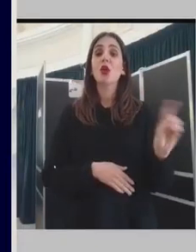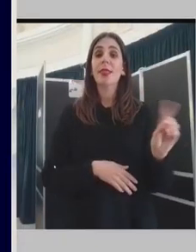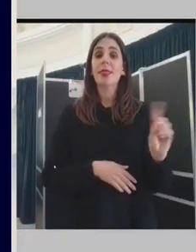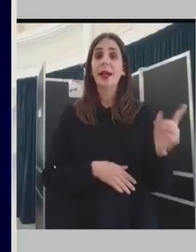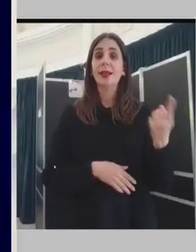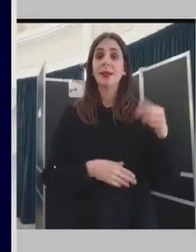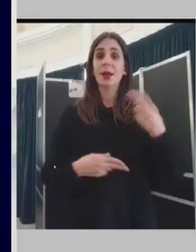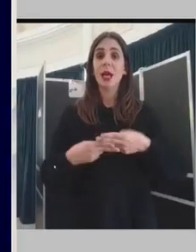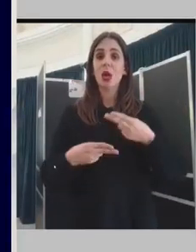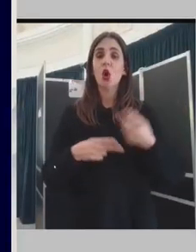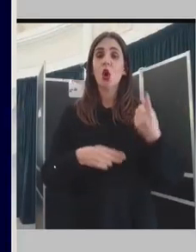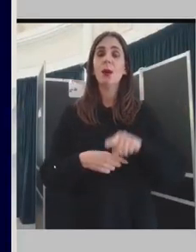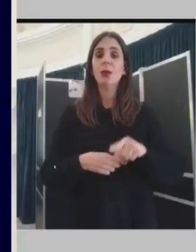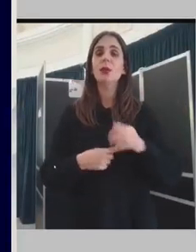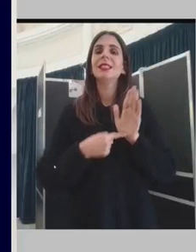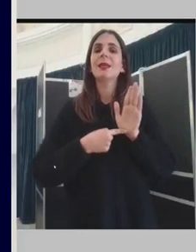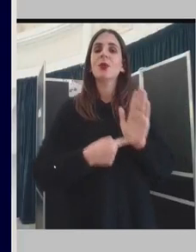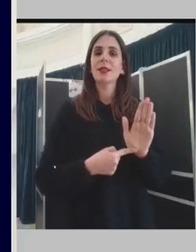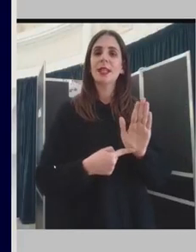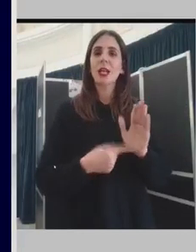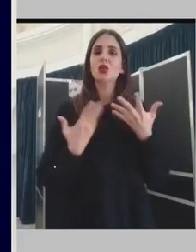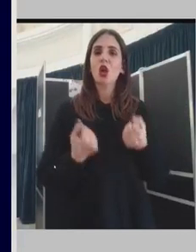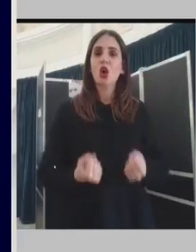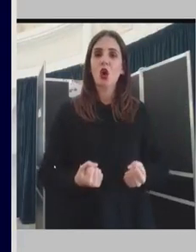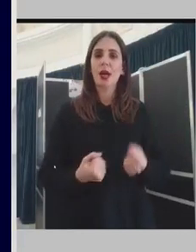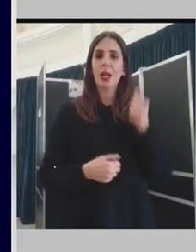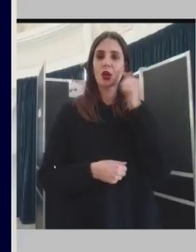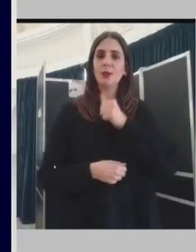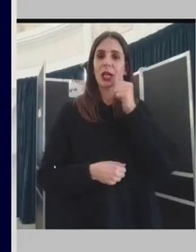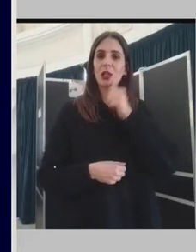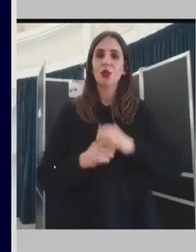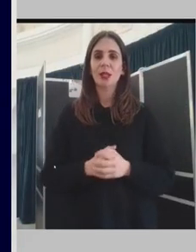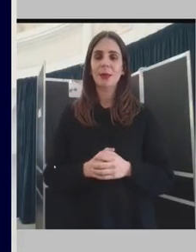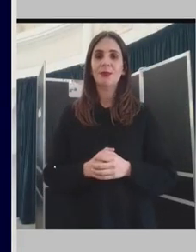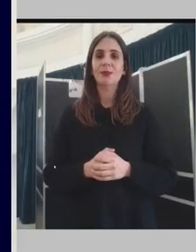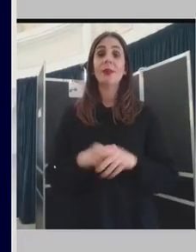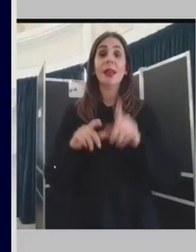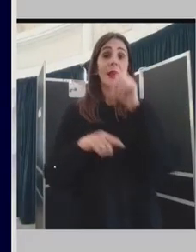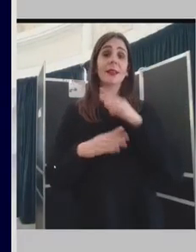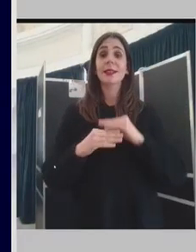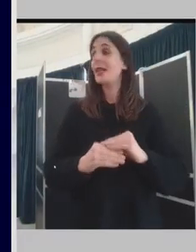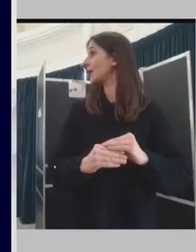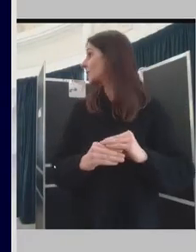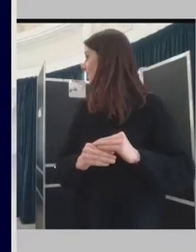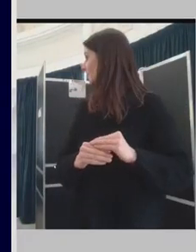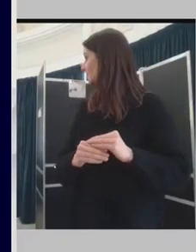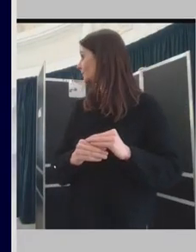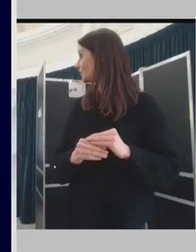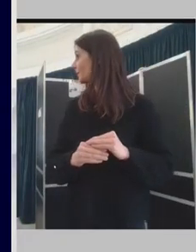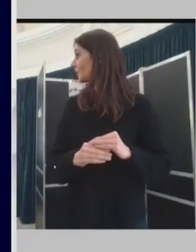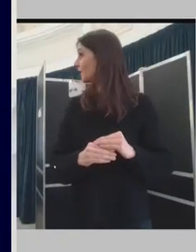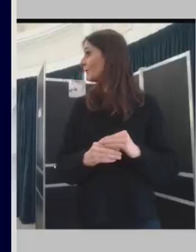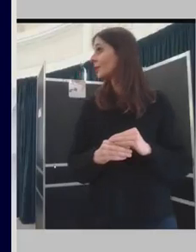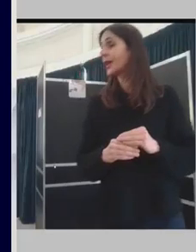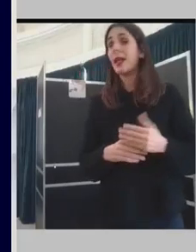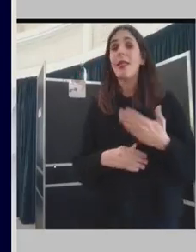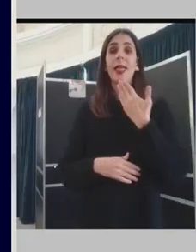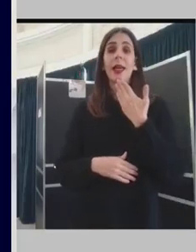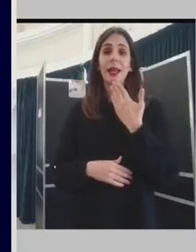dimostrazione al vivo verrà fatta in forma ridotta, mettiamola così. Sì, esatto. Prego dottore. Grazie, silenzio in aula veramente. Grazie dell'opportunità davvero,